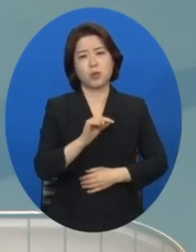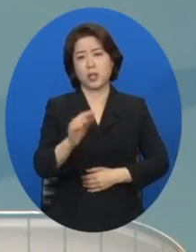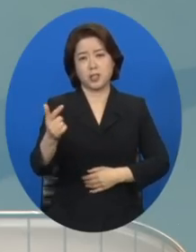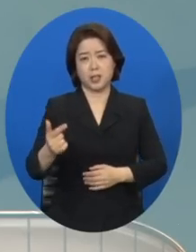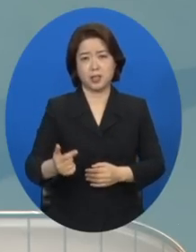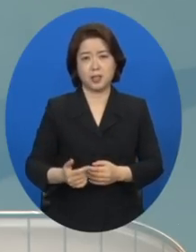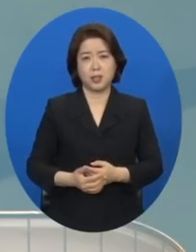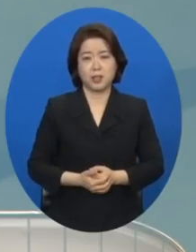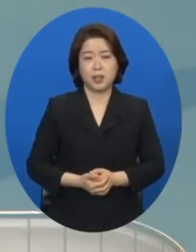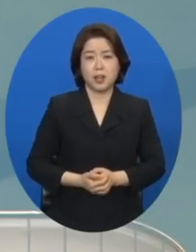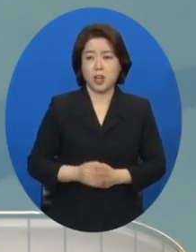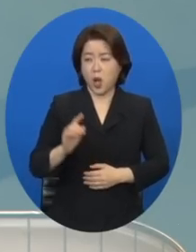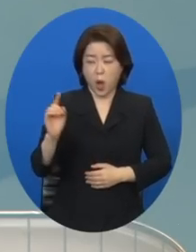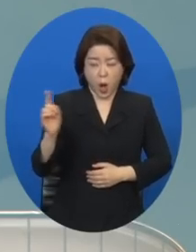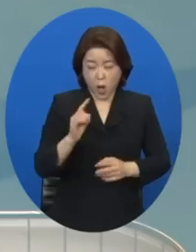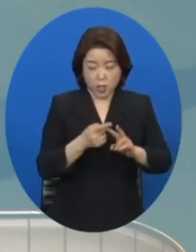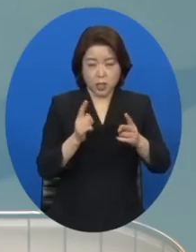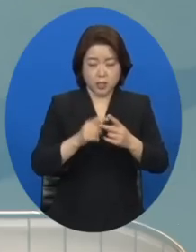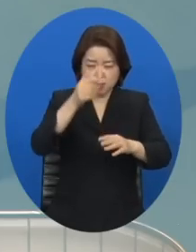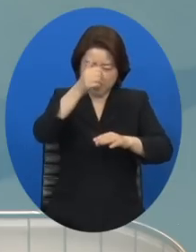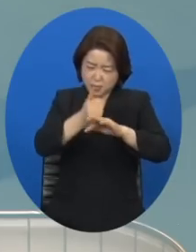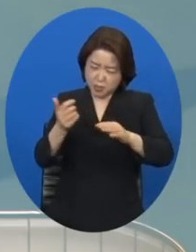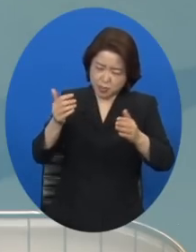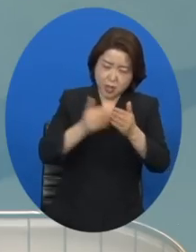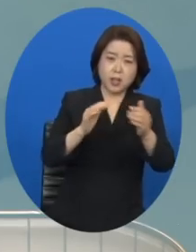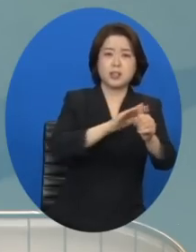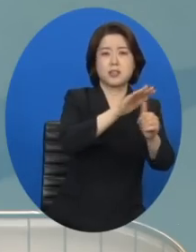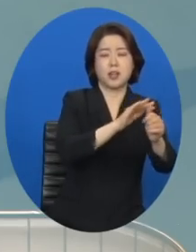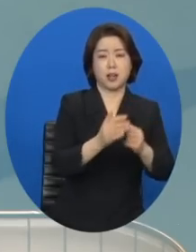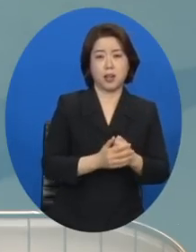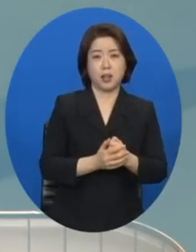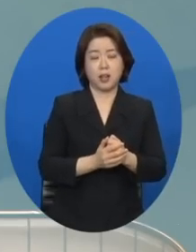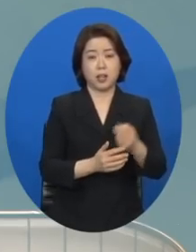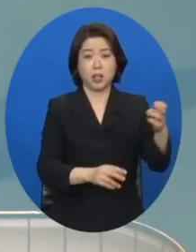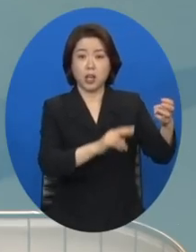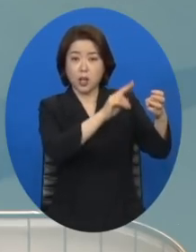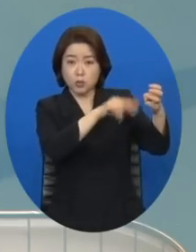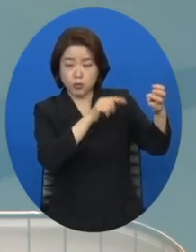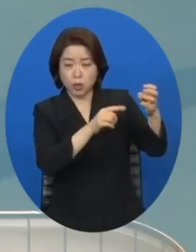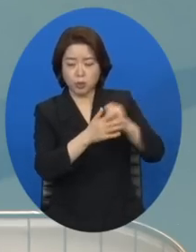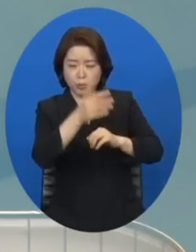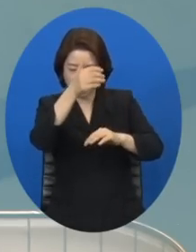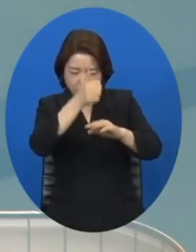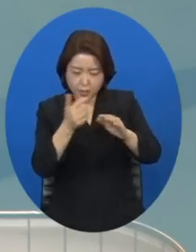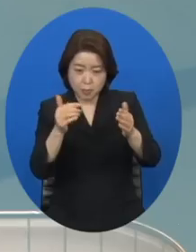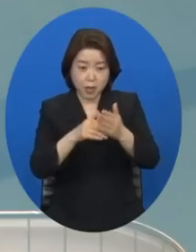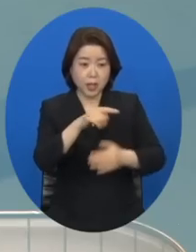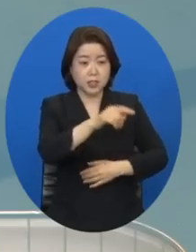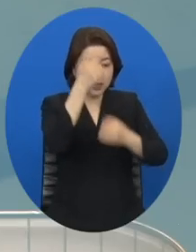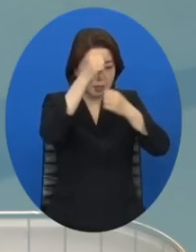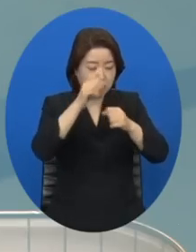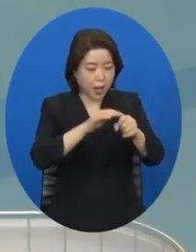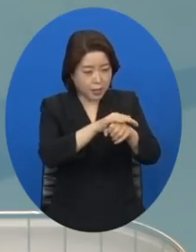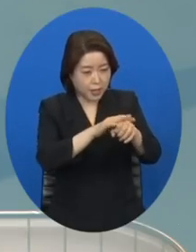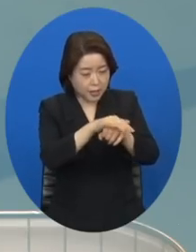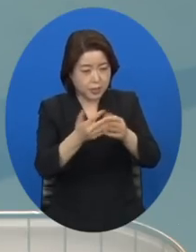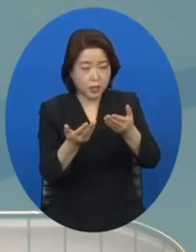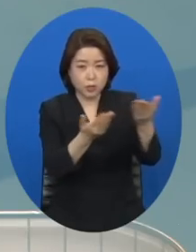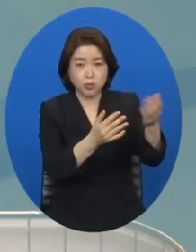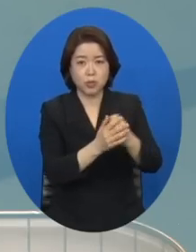어떻게 했었든 끝까지 사랑하시는 거예요 유다 마저도 마지막까지도 그의 발을 씻기면서 사랑하실 때 어떻게